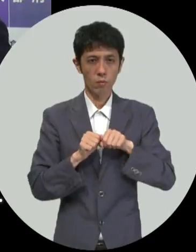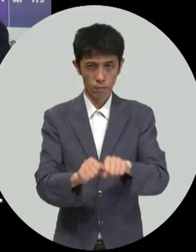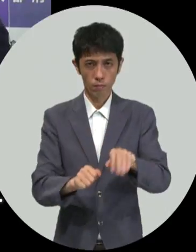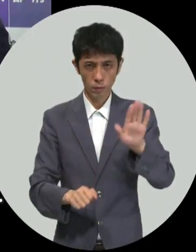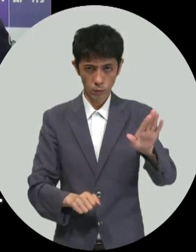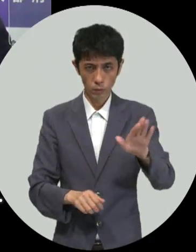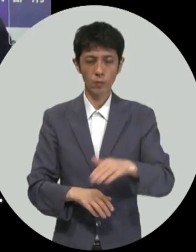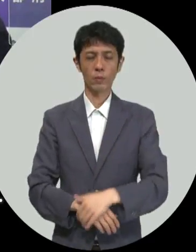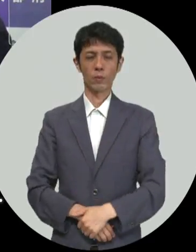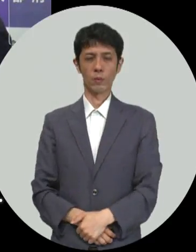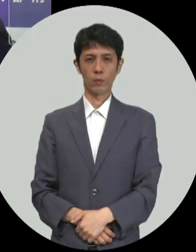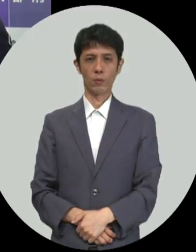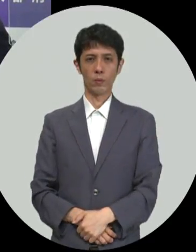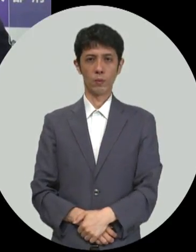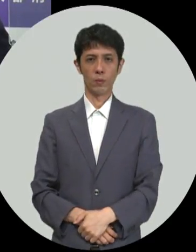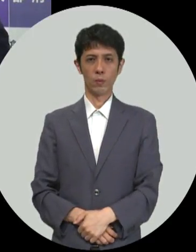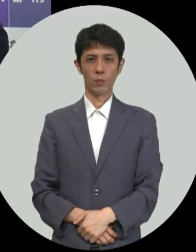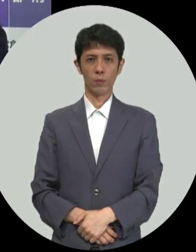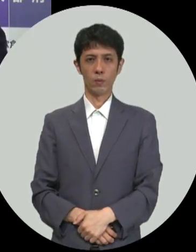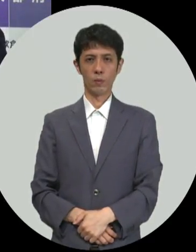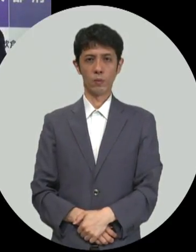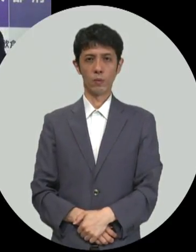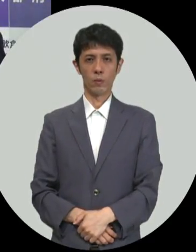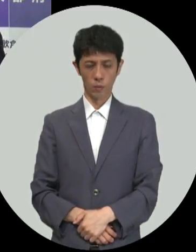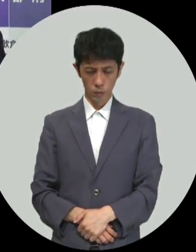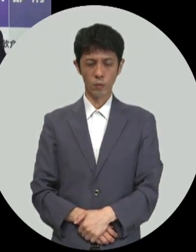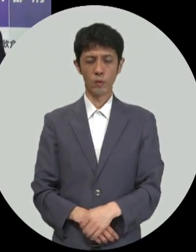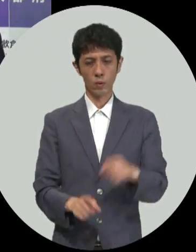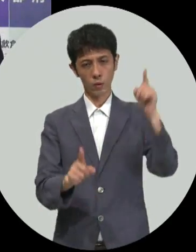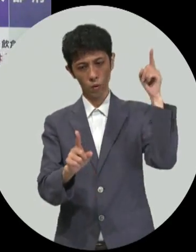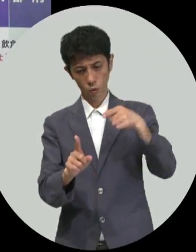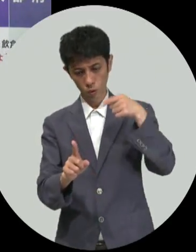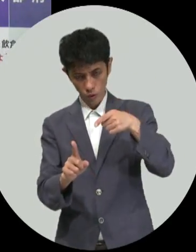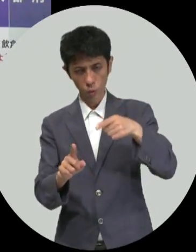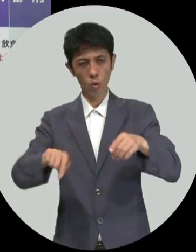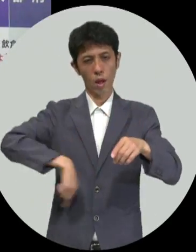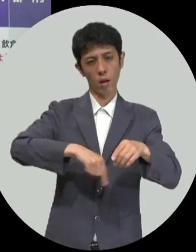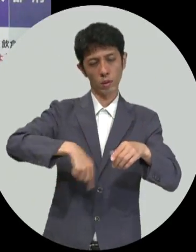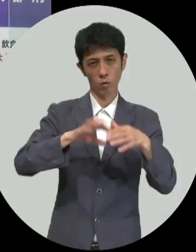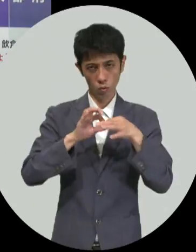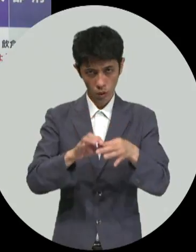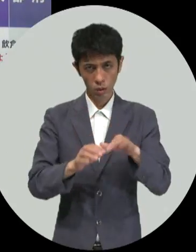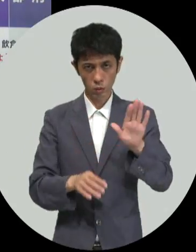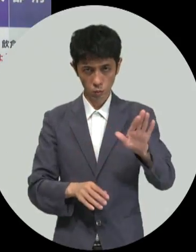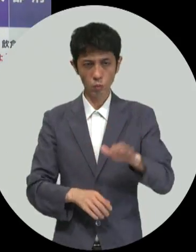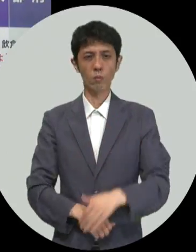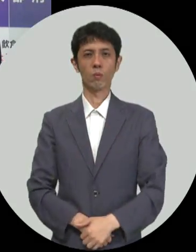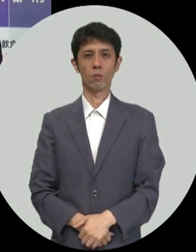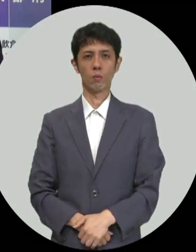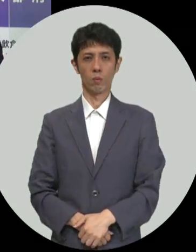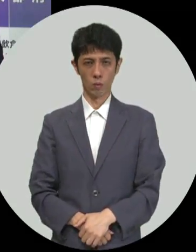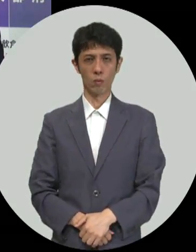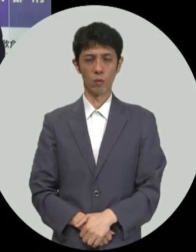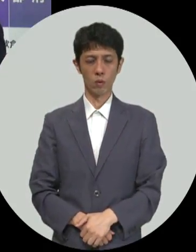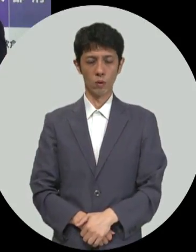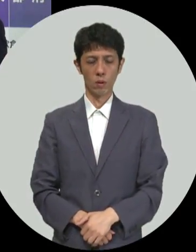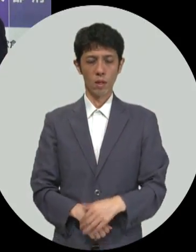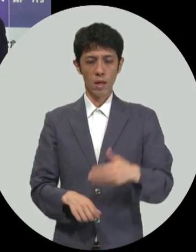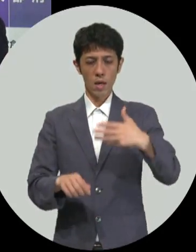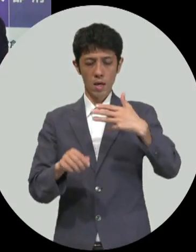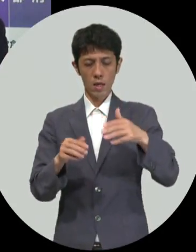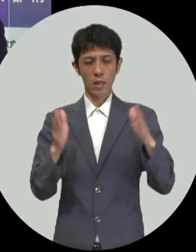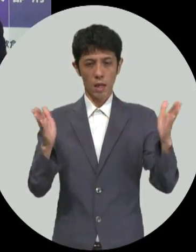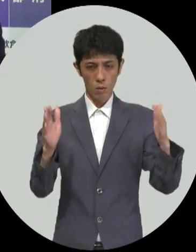。それでは措置の中身について申し上げます。まず期間につきましては8月31日